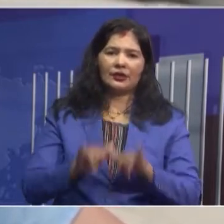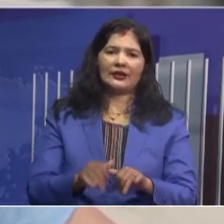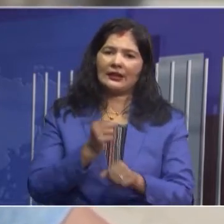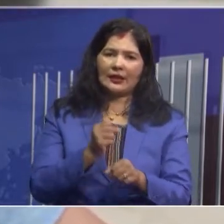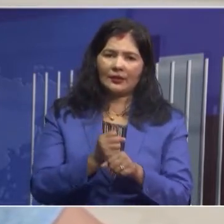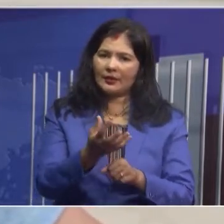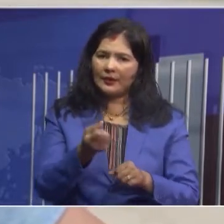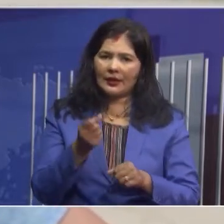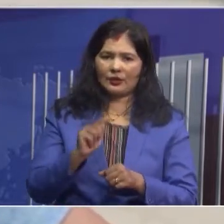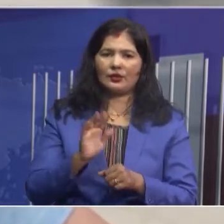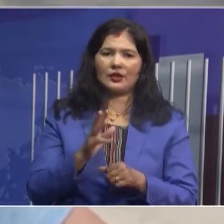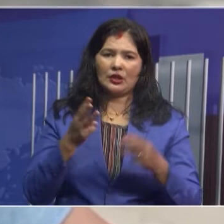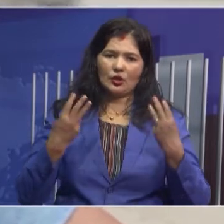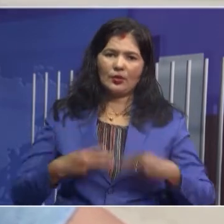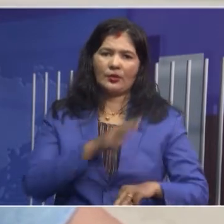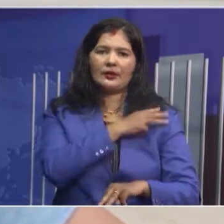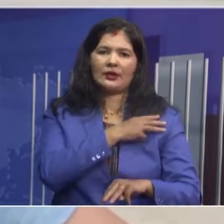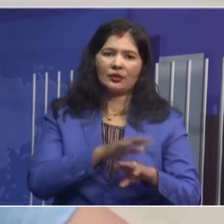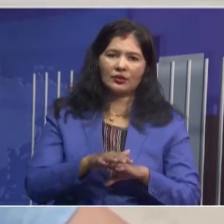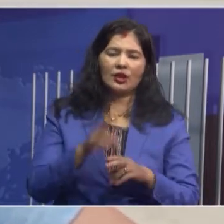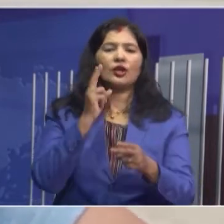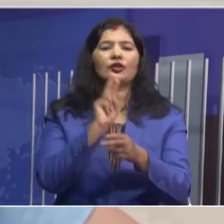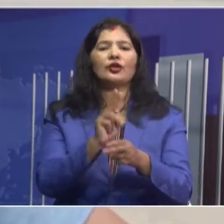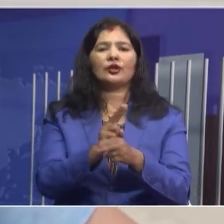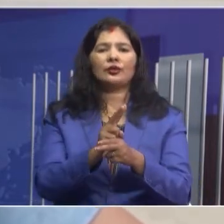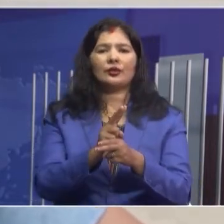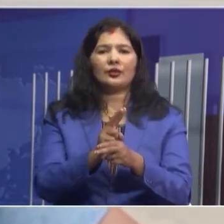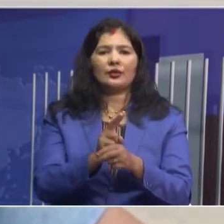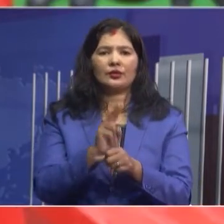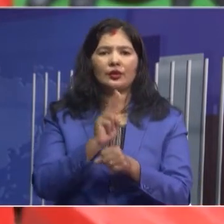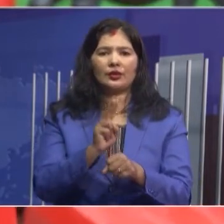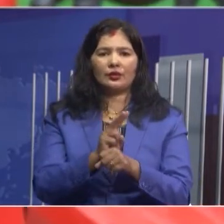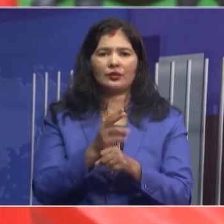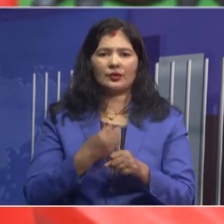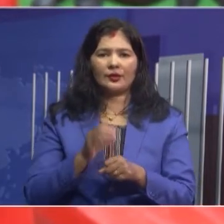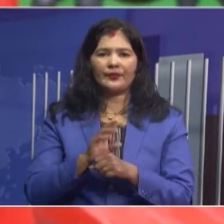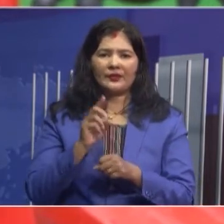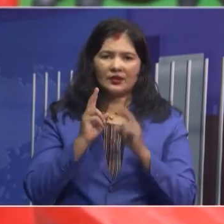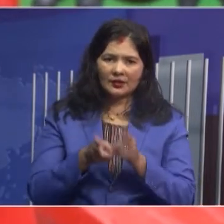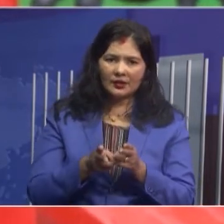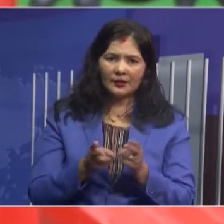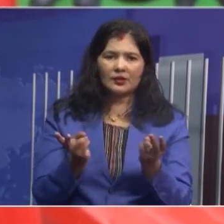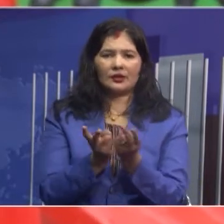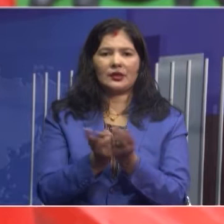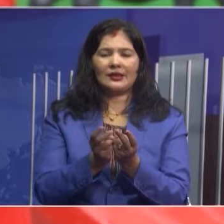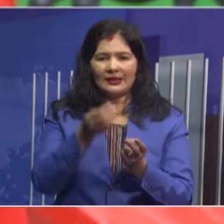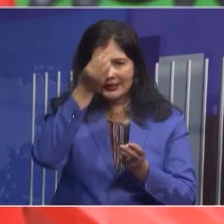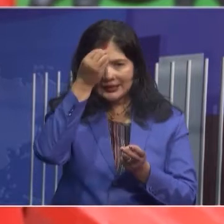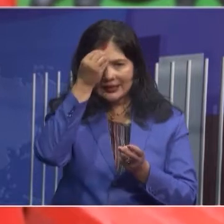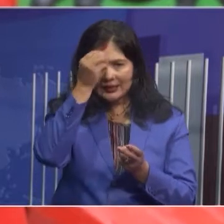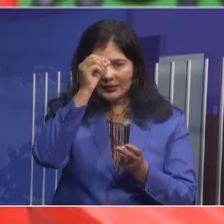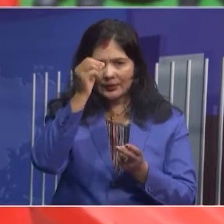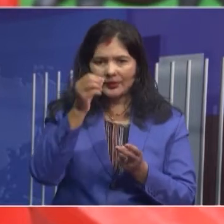दोस्रो उपभोक्ता त सधैँ ठगिरहेको मारमा परिरहेको मारमै परिरहेको जस्तो यो अब चाडबाड